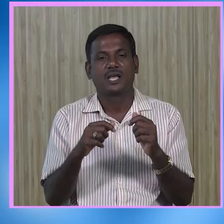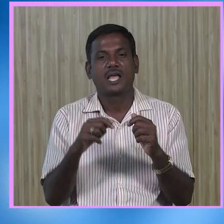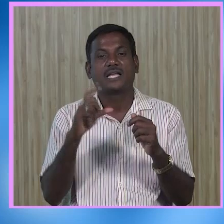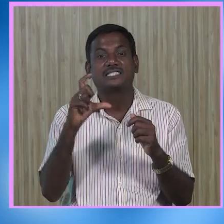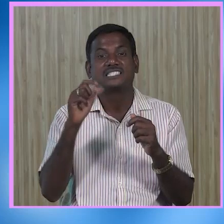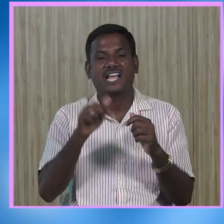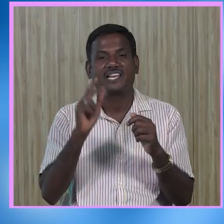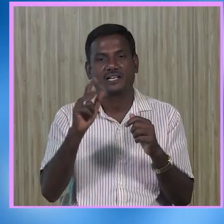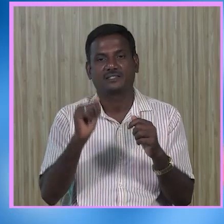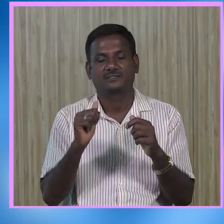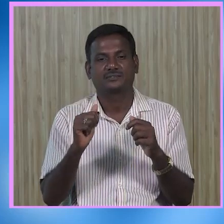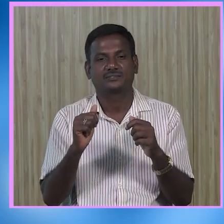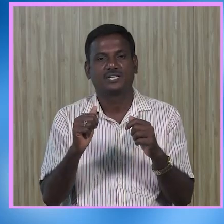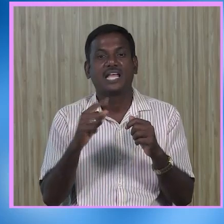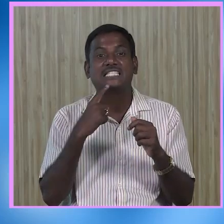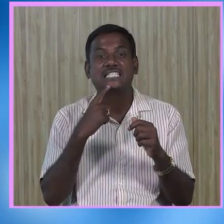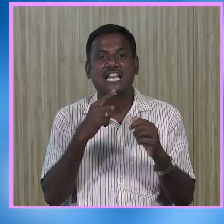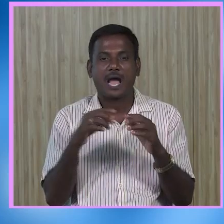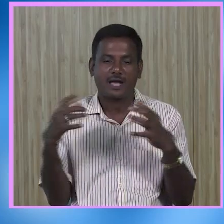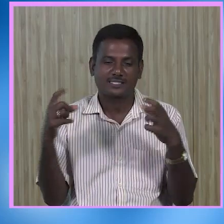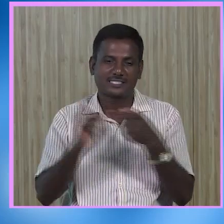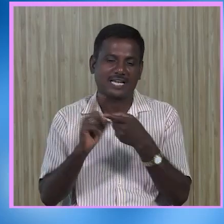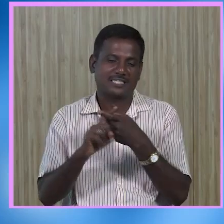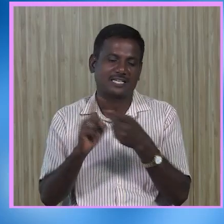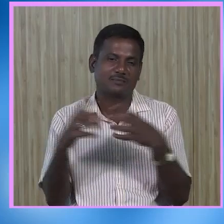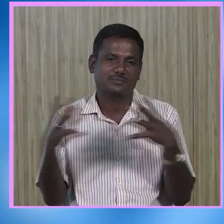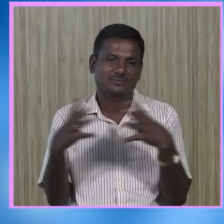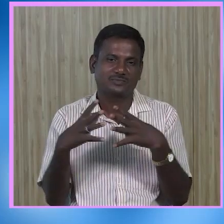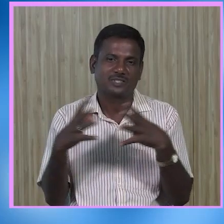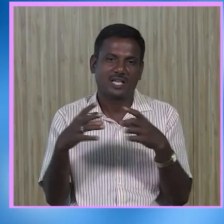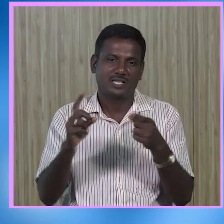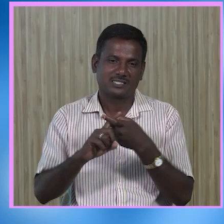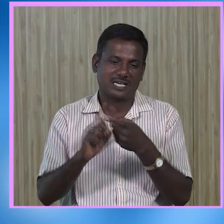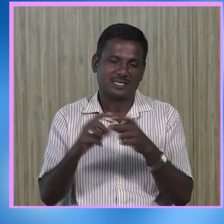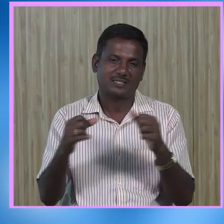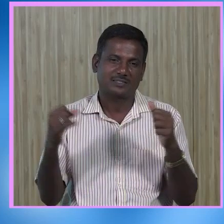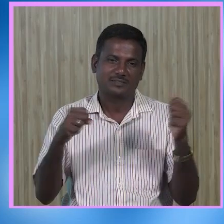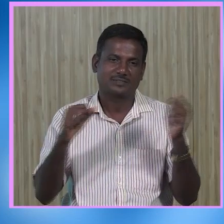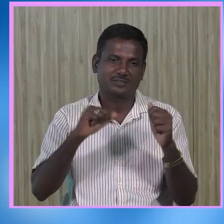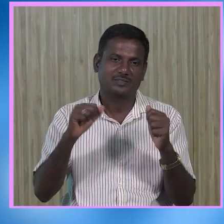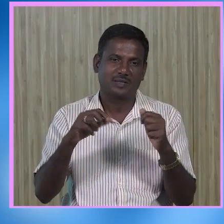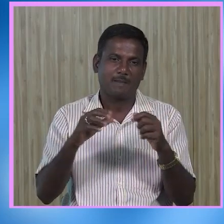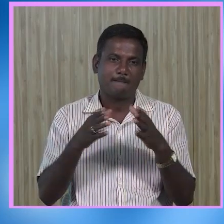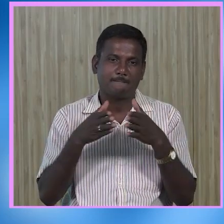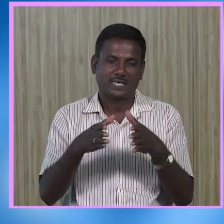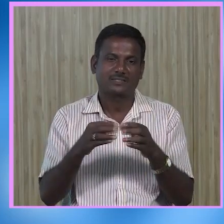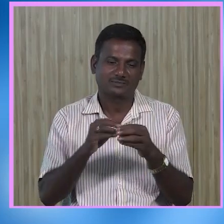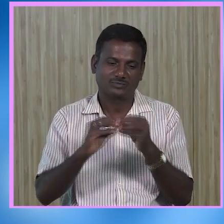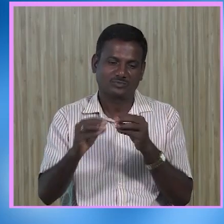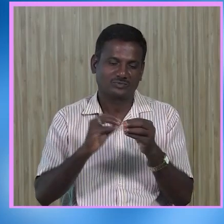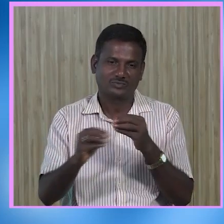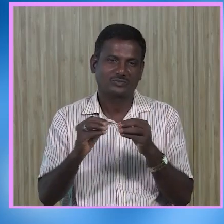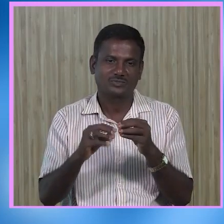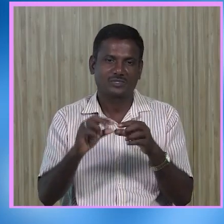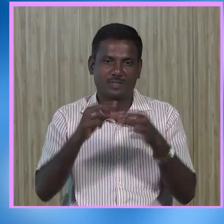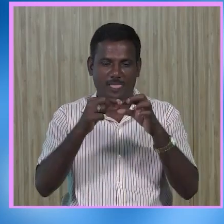மீது படையெடுத்து வரும்போது அந்த சீன படையினர்கள் தங்களுடைய படையில் மரக்குழாய்களில் வெடிமருந்து நிரப்பி, இப்போ